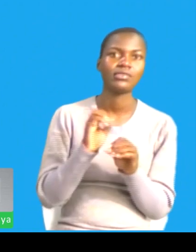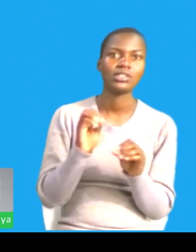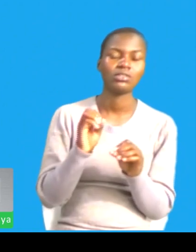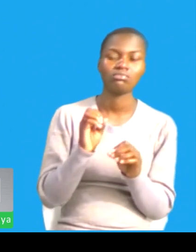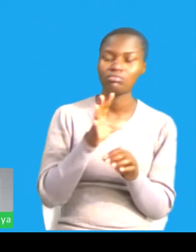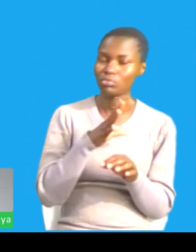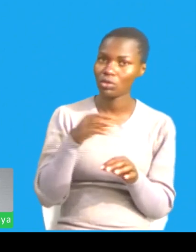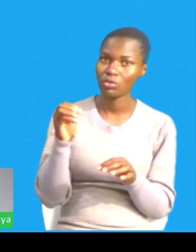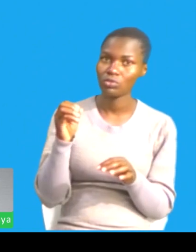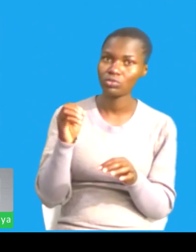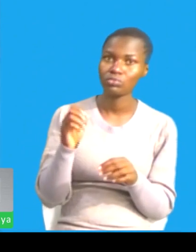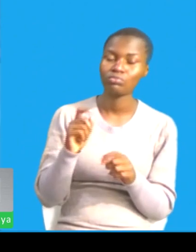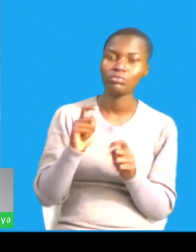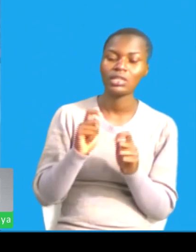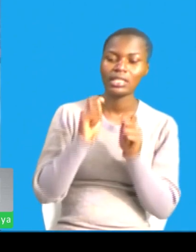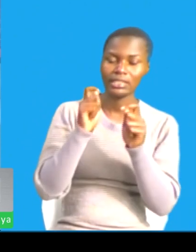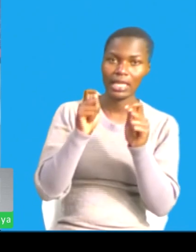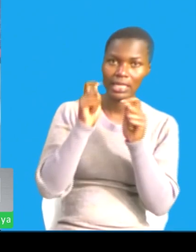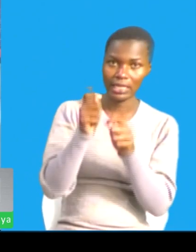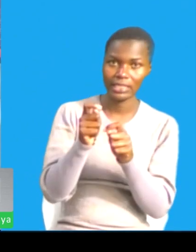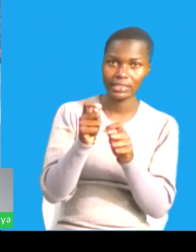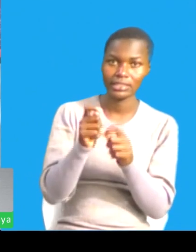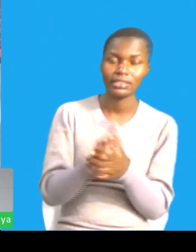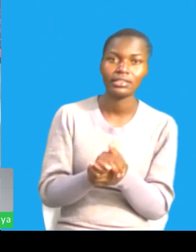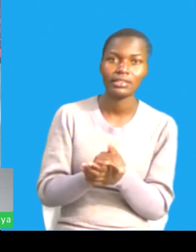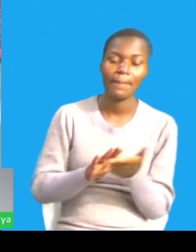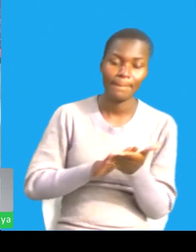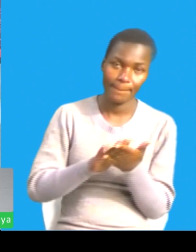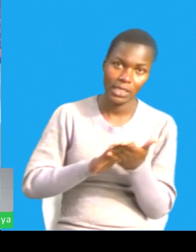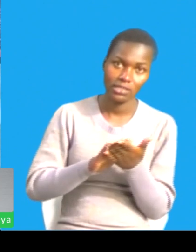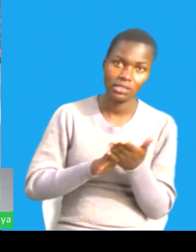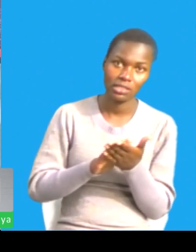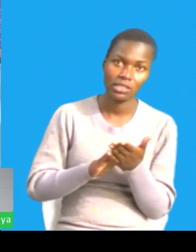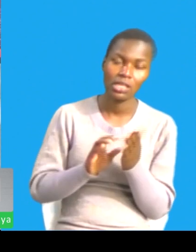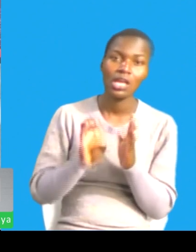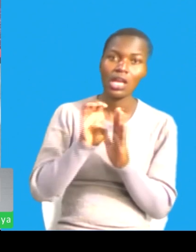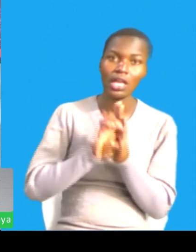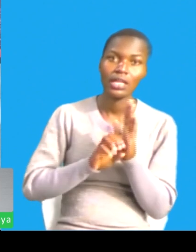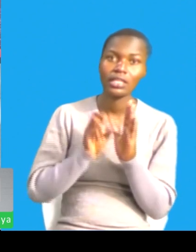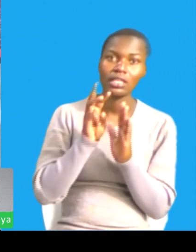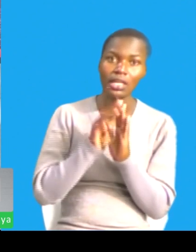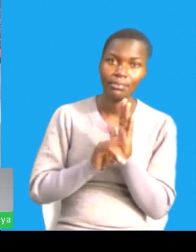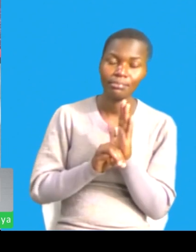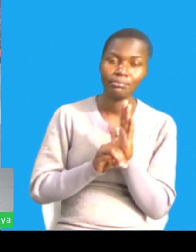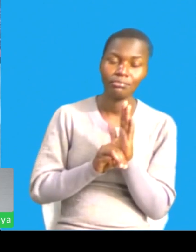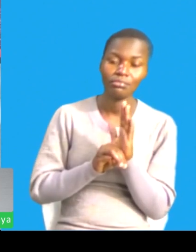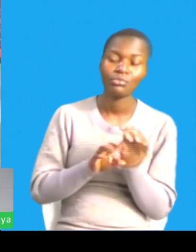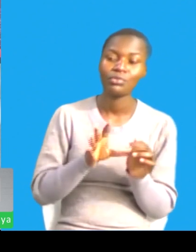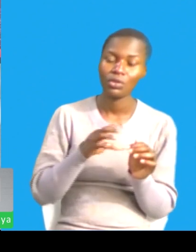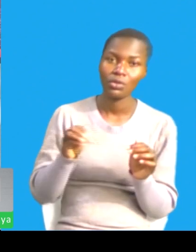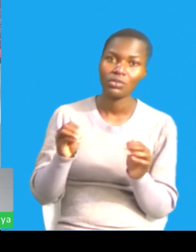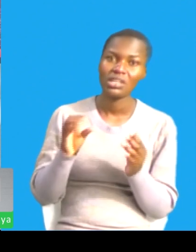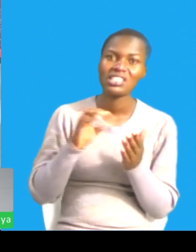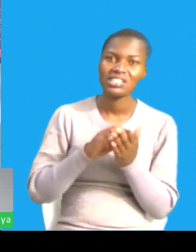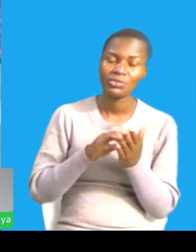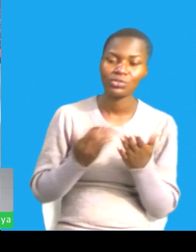talent-based curriculum, Jonah. Because we are going towards a situation where kazi zitapotezwa, Jonah.